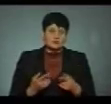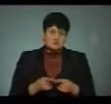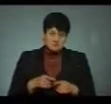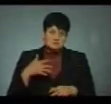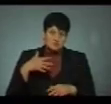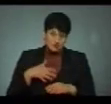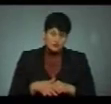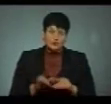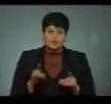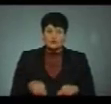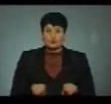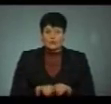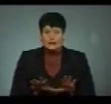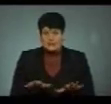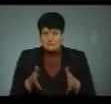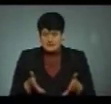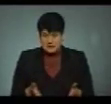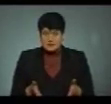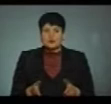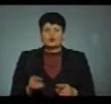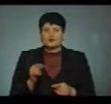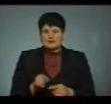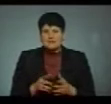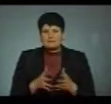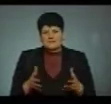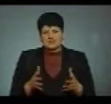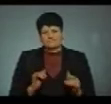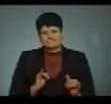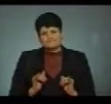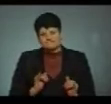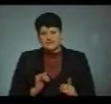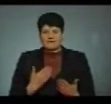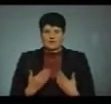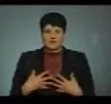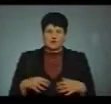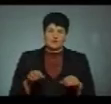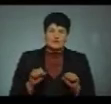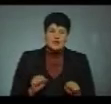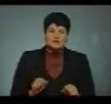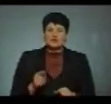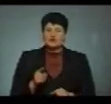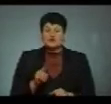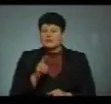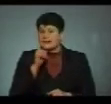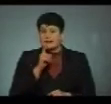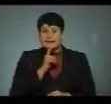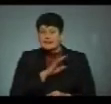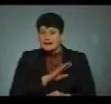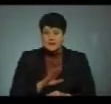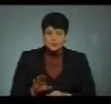зрозуміло, чому так на місцях. Вони більш, скажімо, лояльно ставляться до влади. В чому вони не